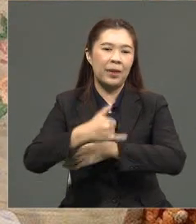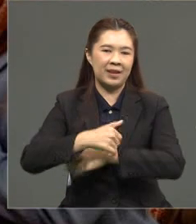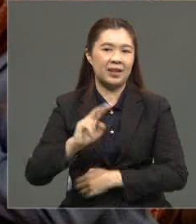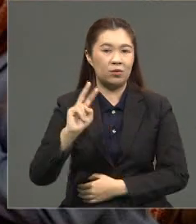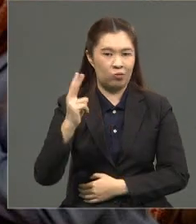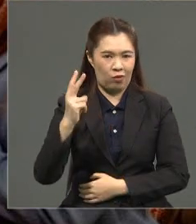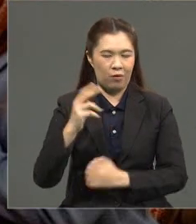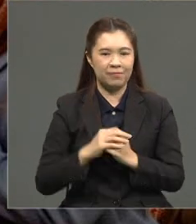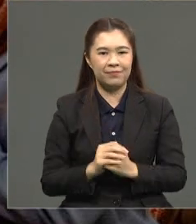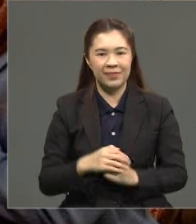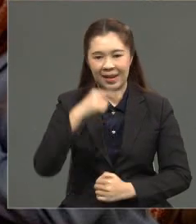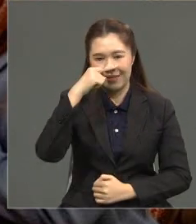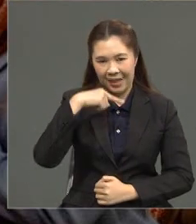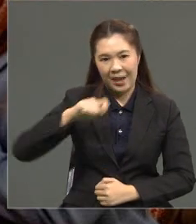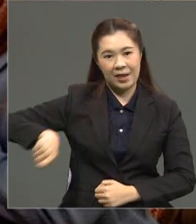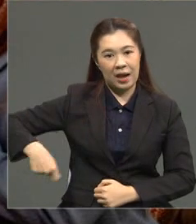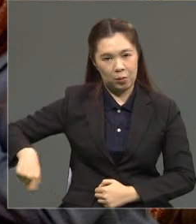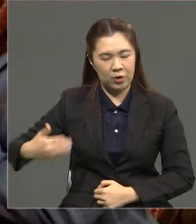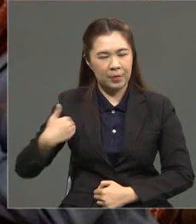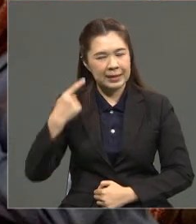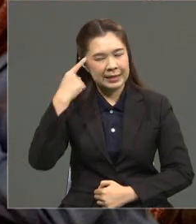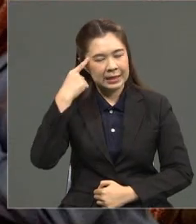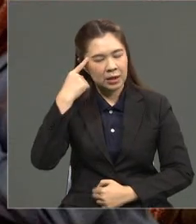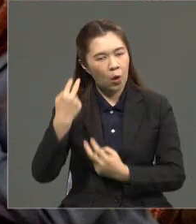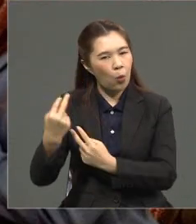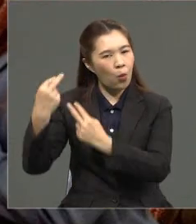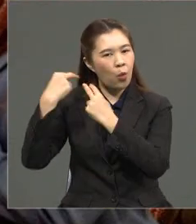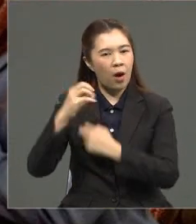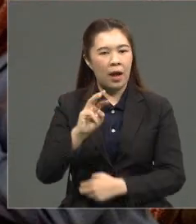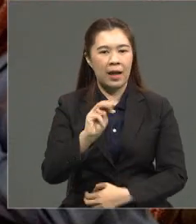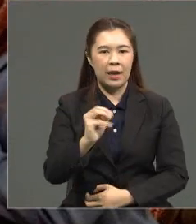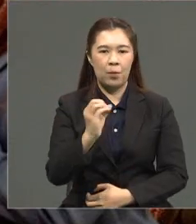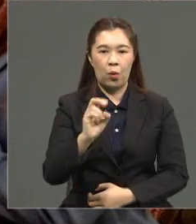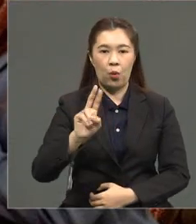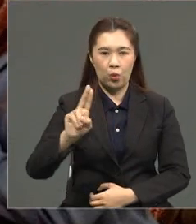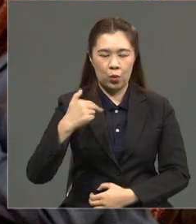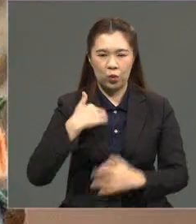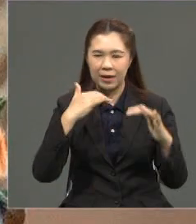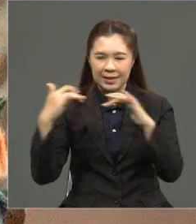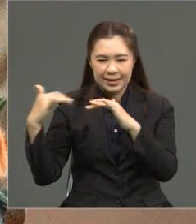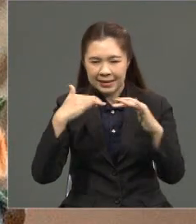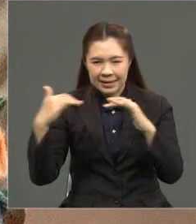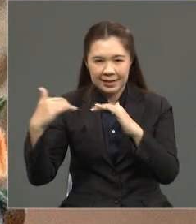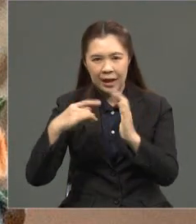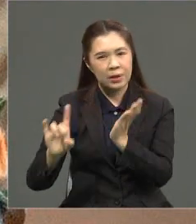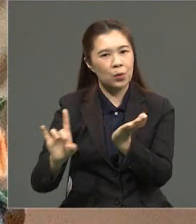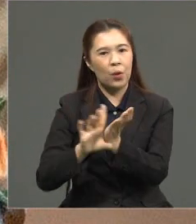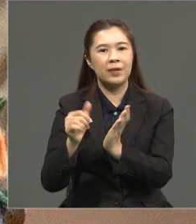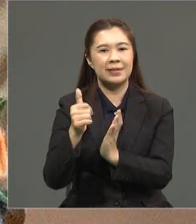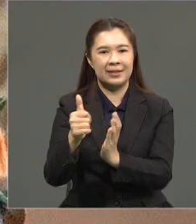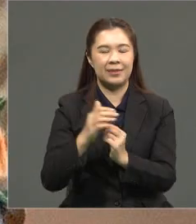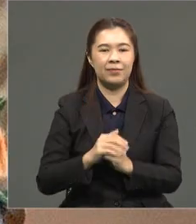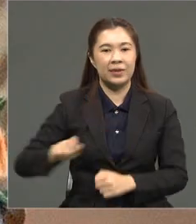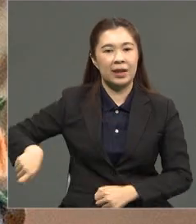ครั้งนี้ทั้ง 2ประเทศครับเห็นพ้องให้มีการทบทวน MOUเพื่อยกระดับการสื่อสารระหว่างกันให้มีประสิทธิภาพมากขึ้นทางนี้